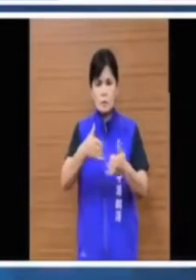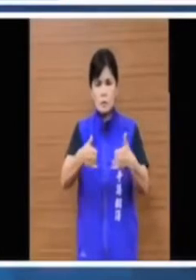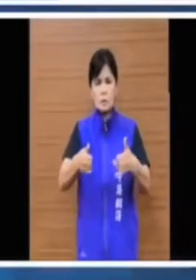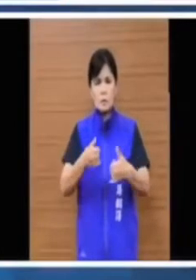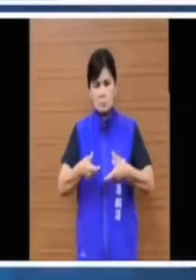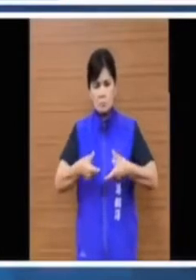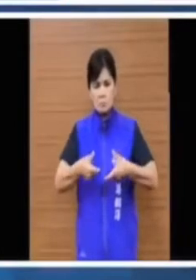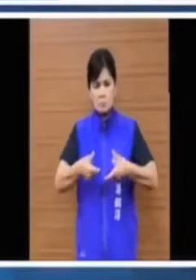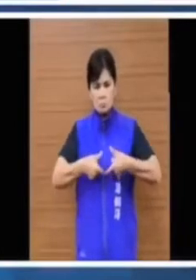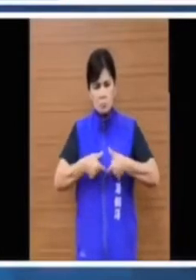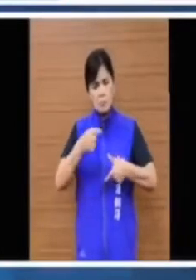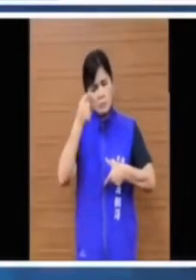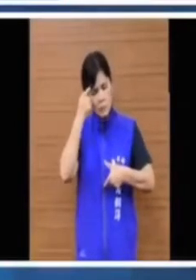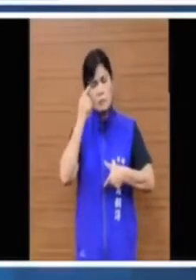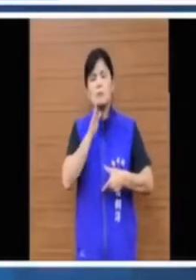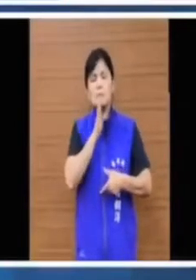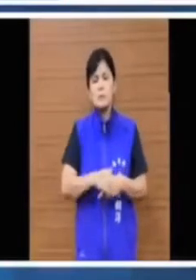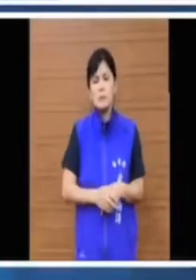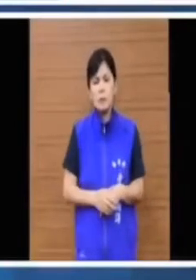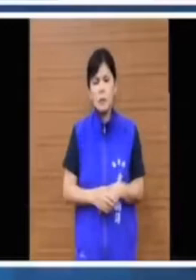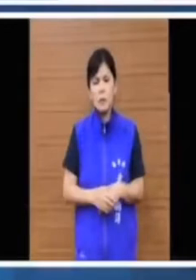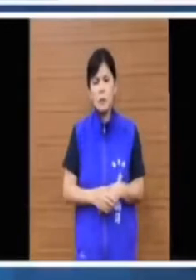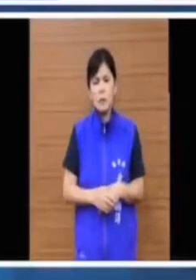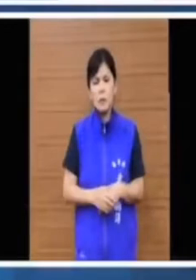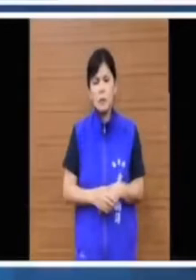那第四个，原先规划